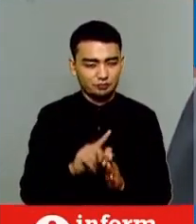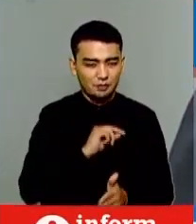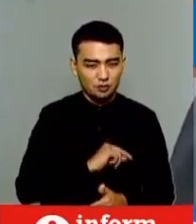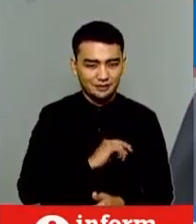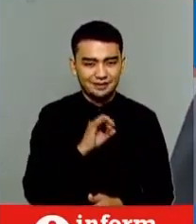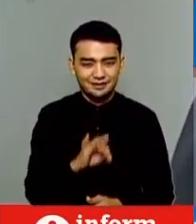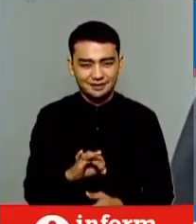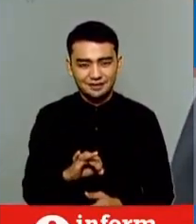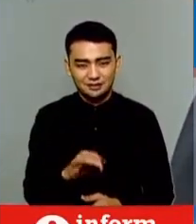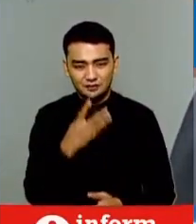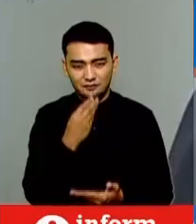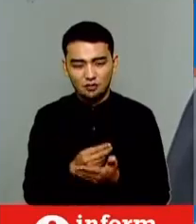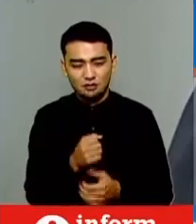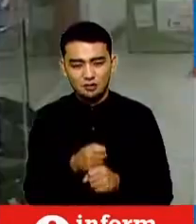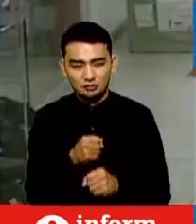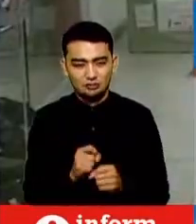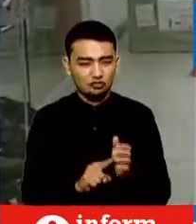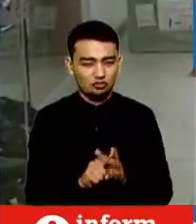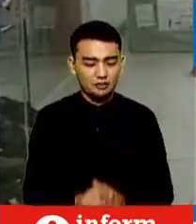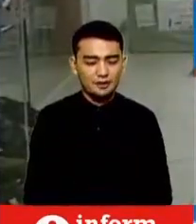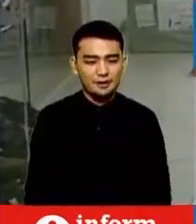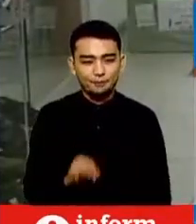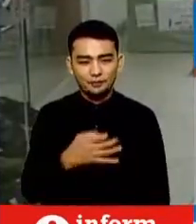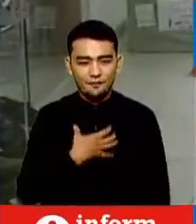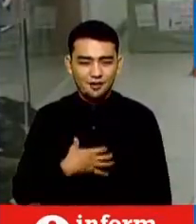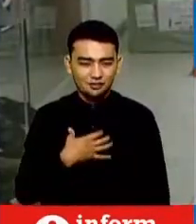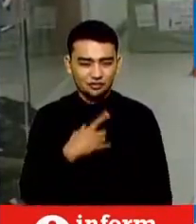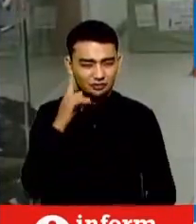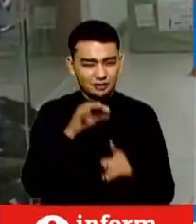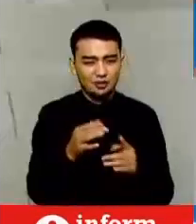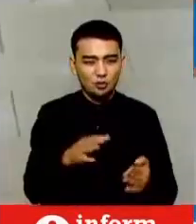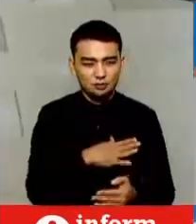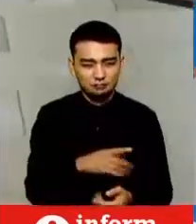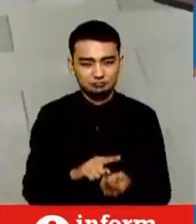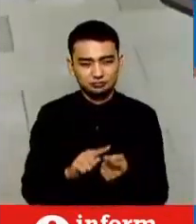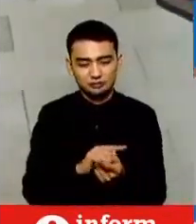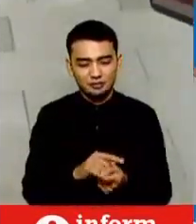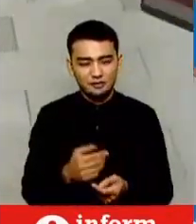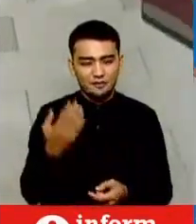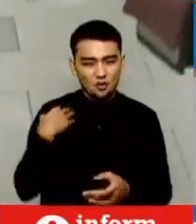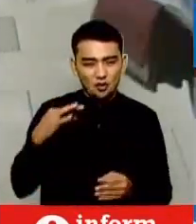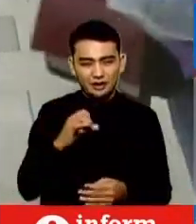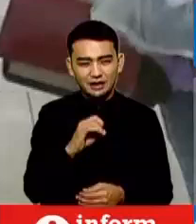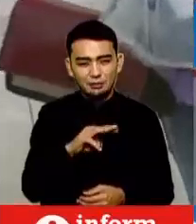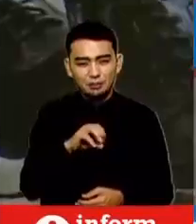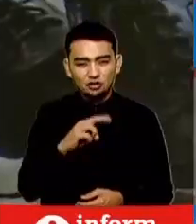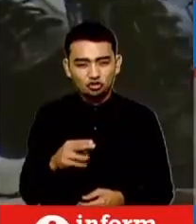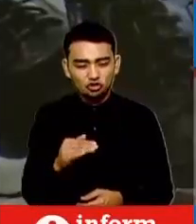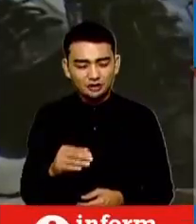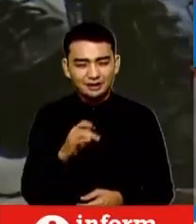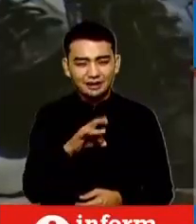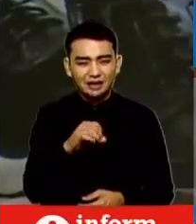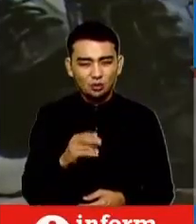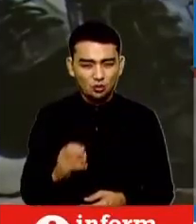и займется строительством третьего павильона. Не менее важной задачей считается восстановление прежнего имиджа рынка, подпорченного